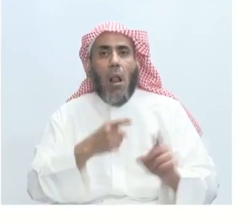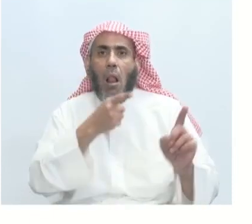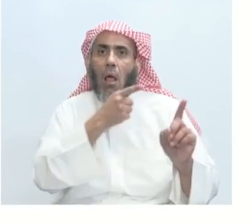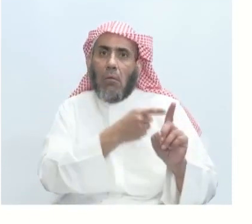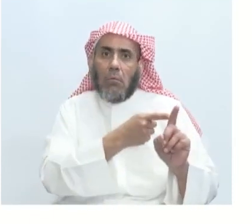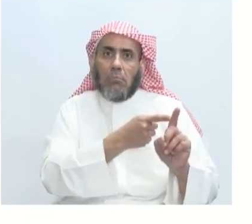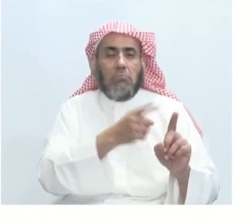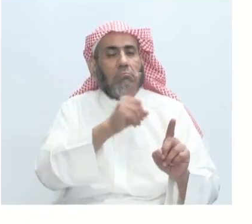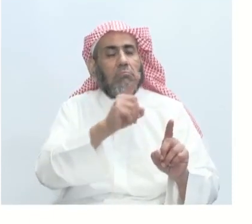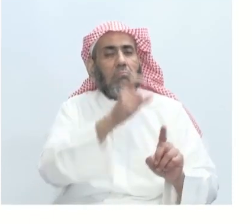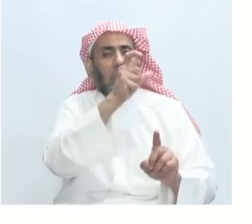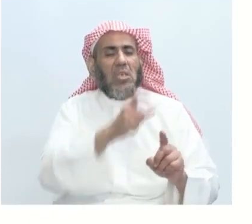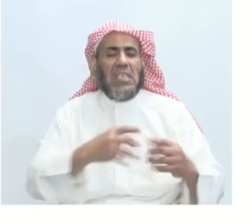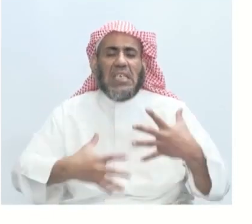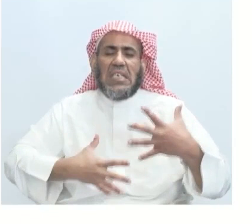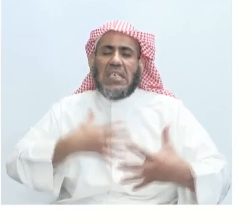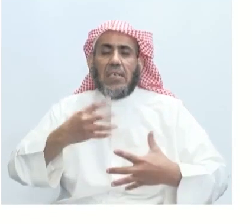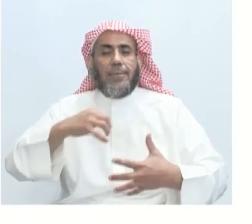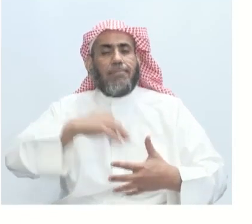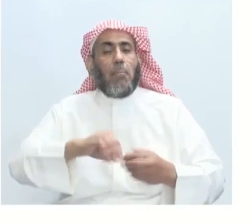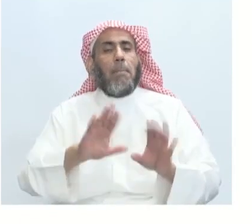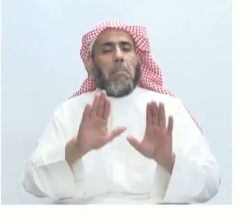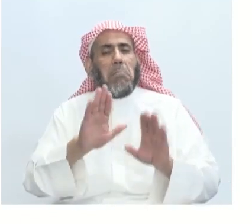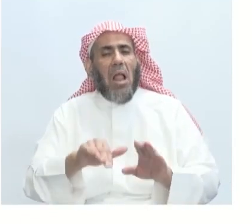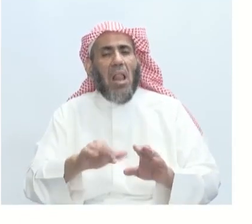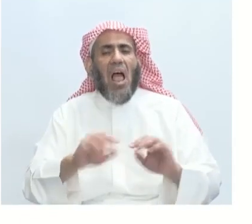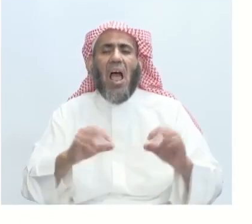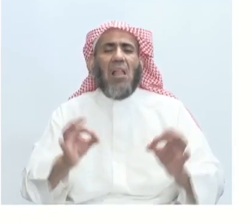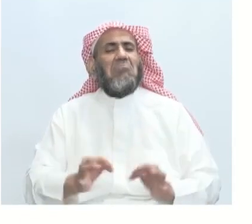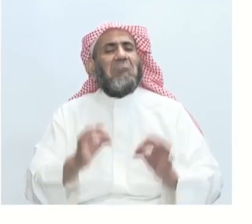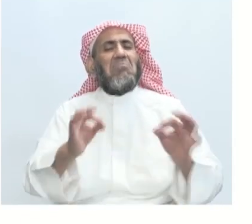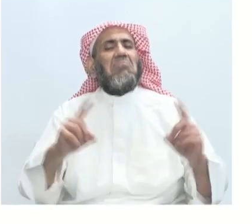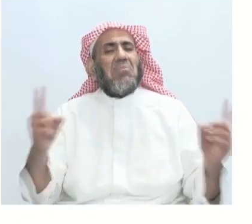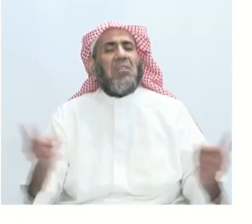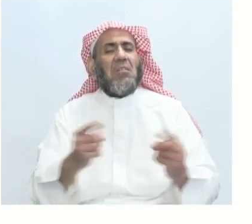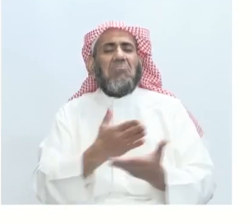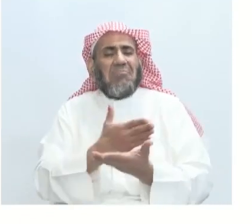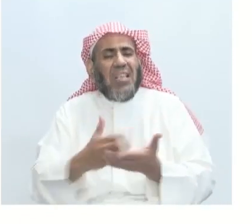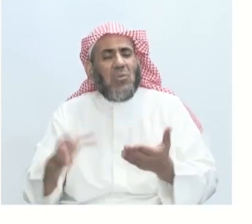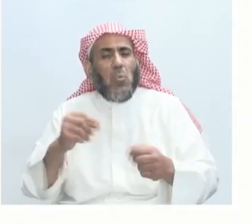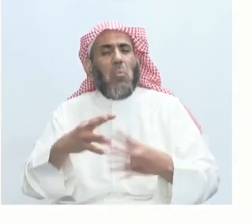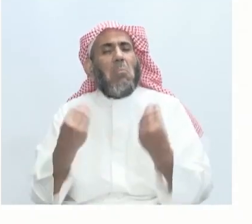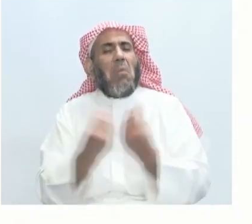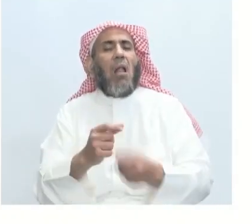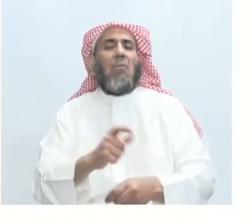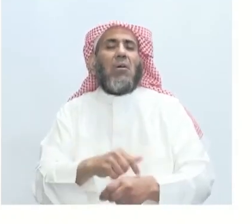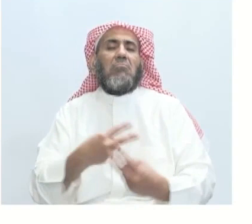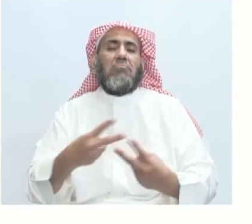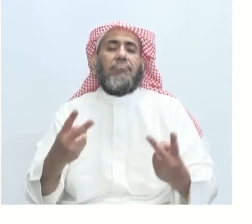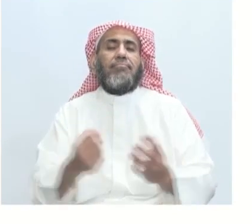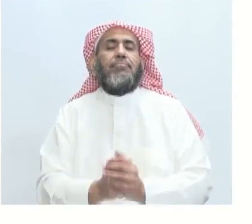عليه شخصا ذو اضطراب النفسي بل حاله طبيعيه تزول مع الوقت